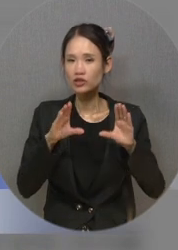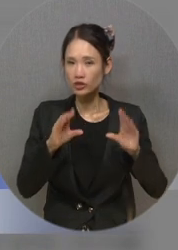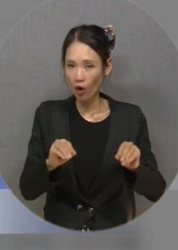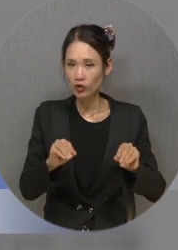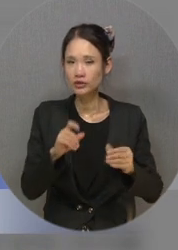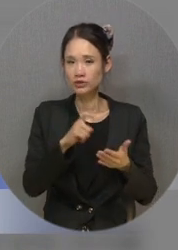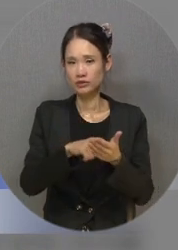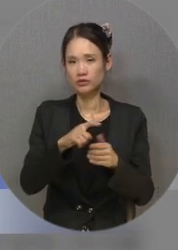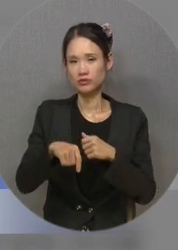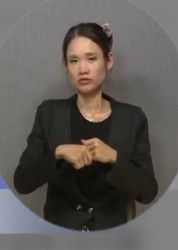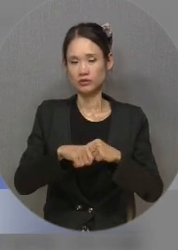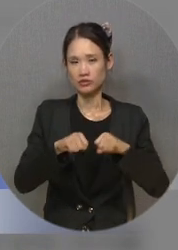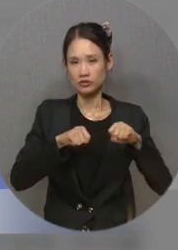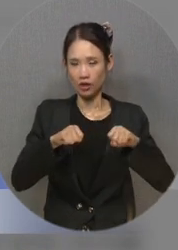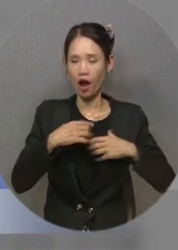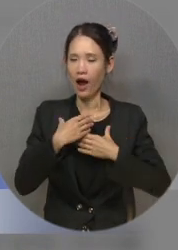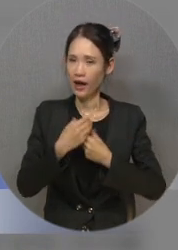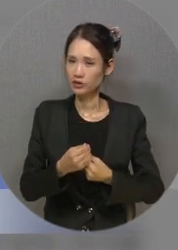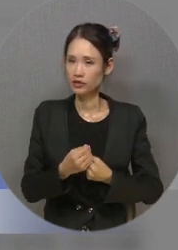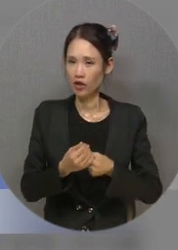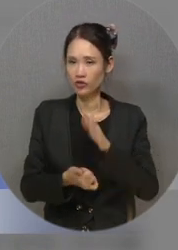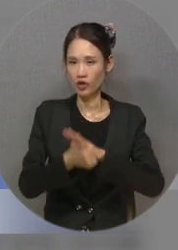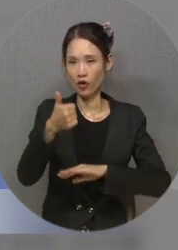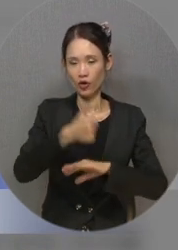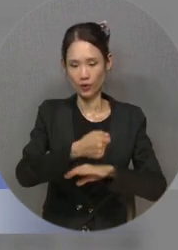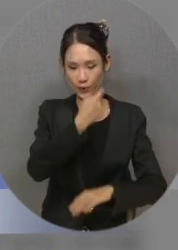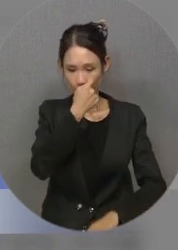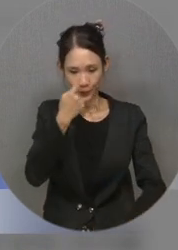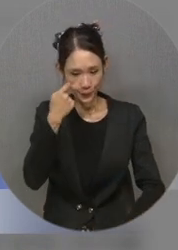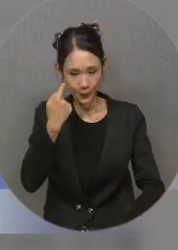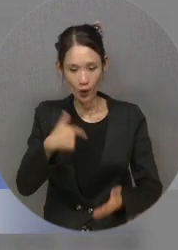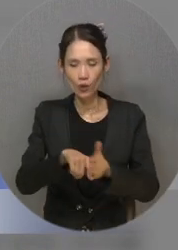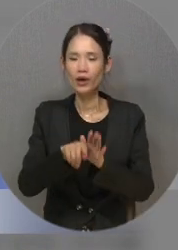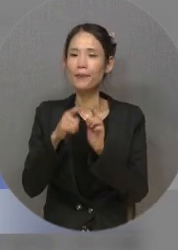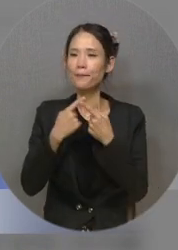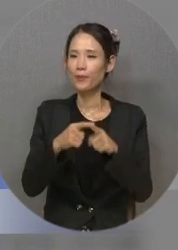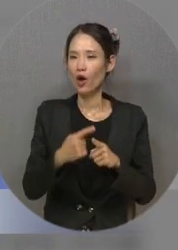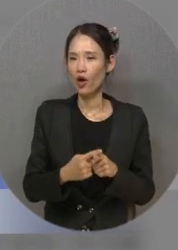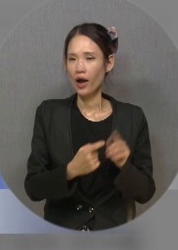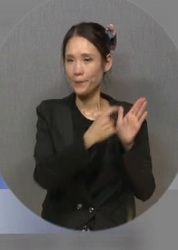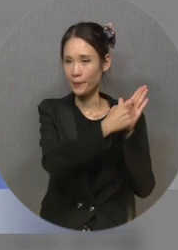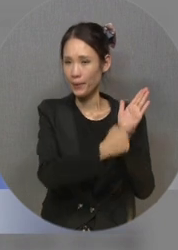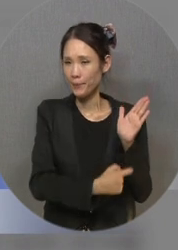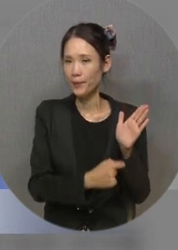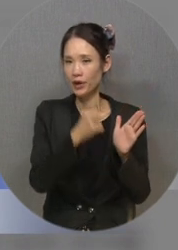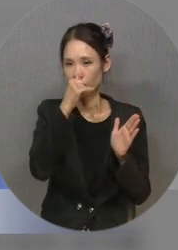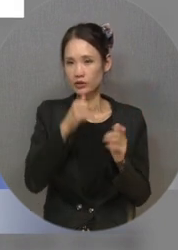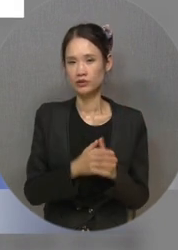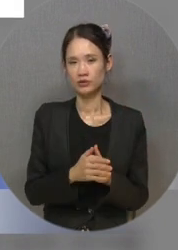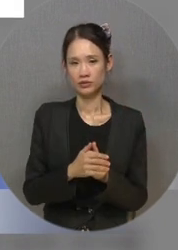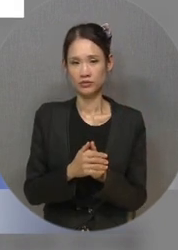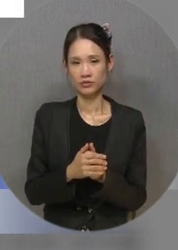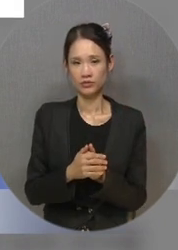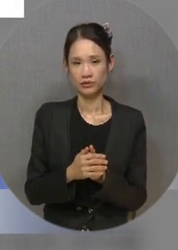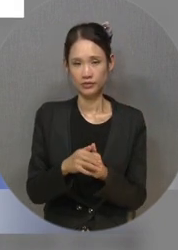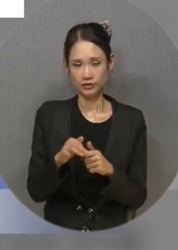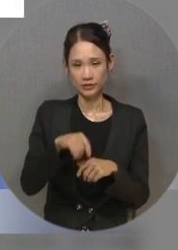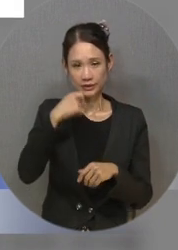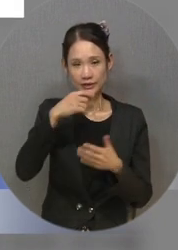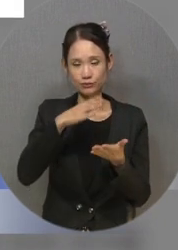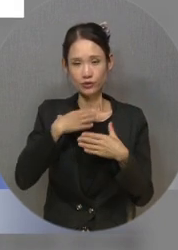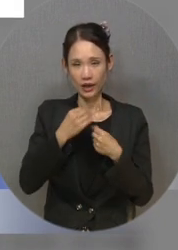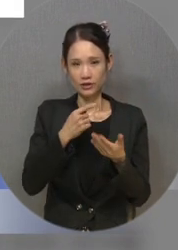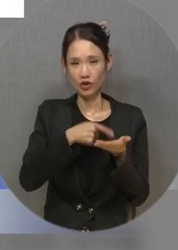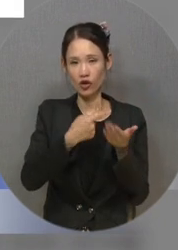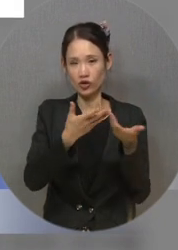전동식 휠체어에 안전성과 성능을 확보하기 위한 평가 항목이 담겼습니다 식약처는 자율주행